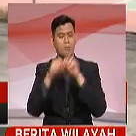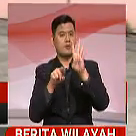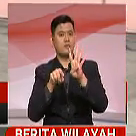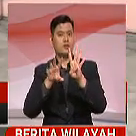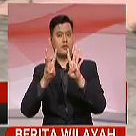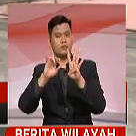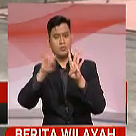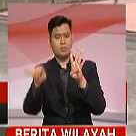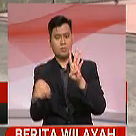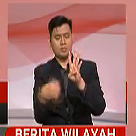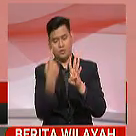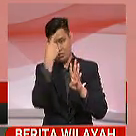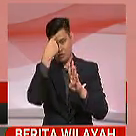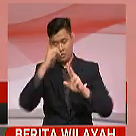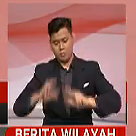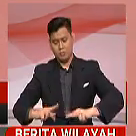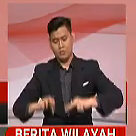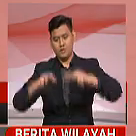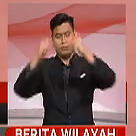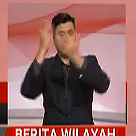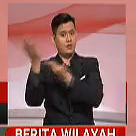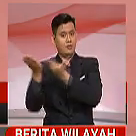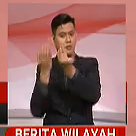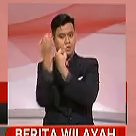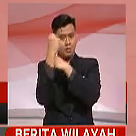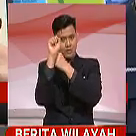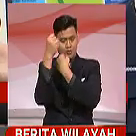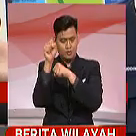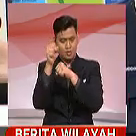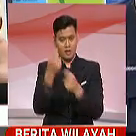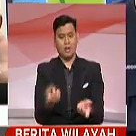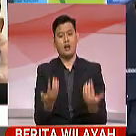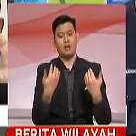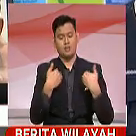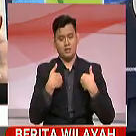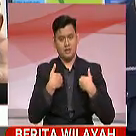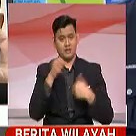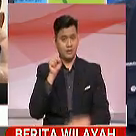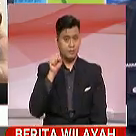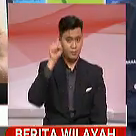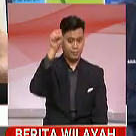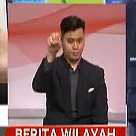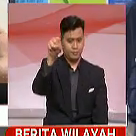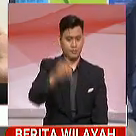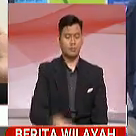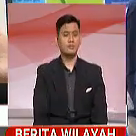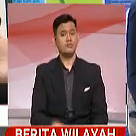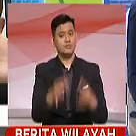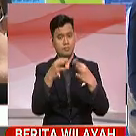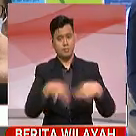RM46.72 juta bagi tujuan prasarana dan fasiliti sukan di negeri ini. Saya fikir yang paling utama ialah